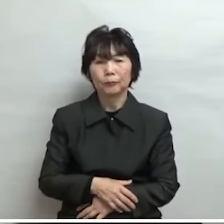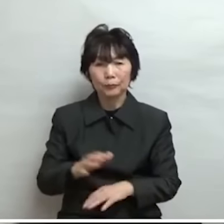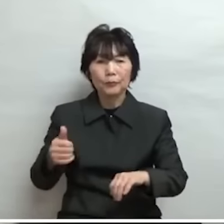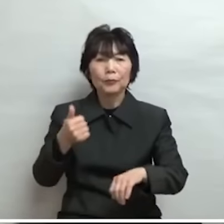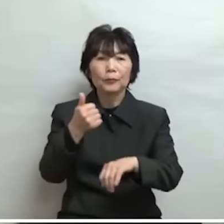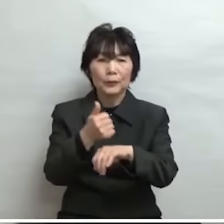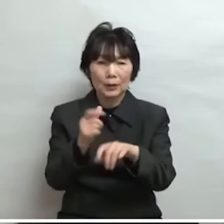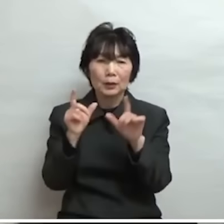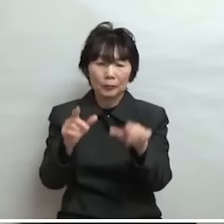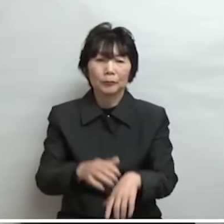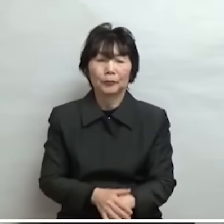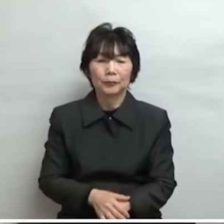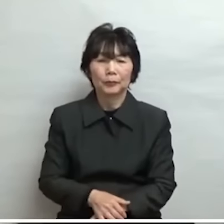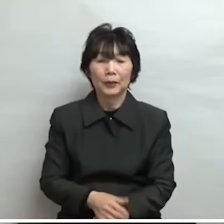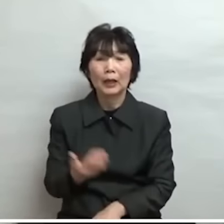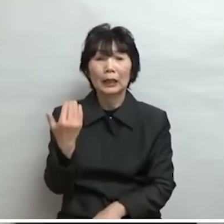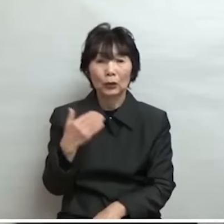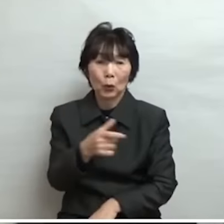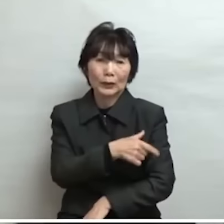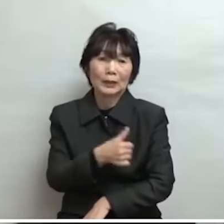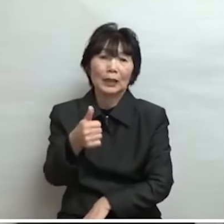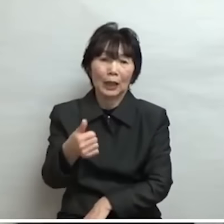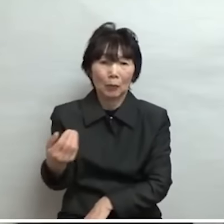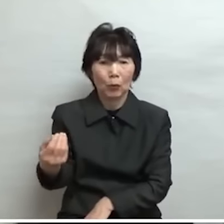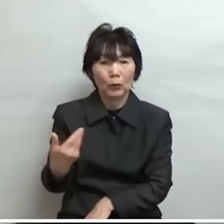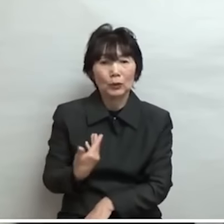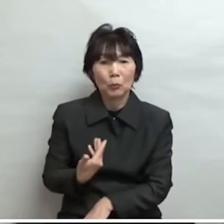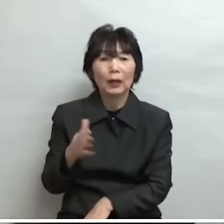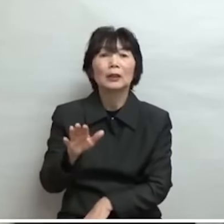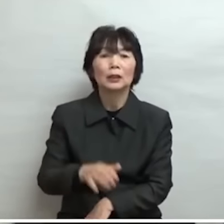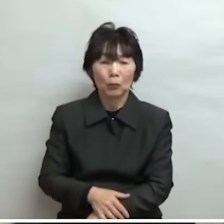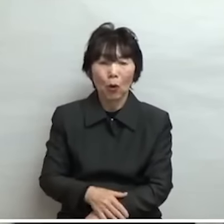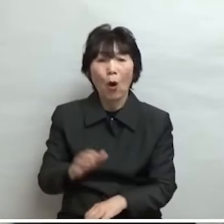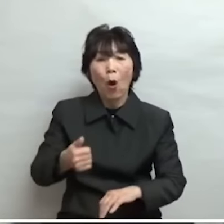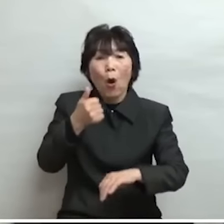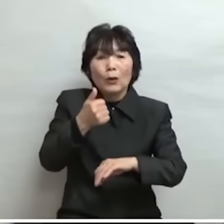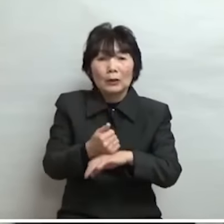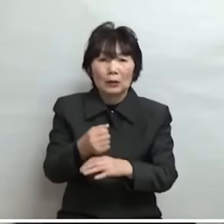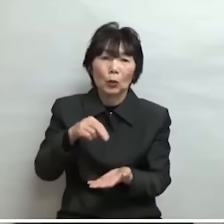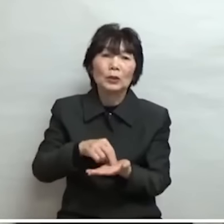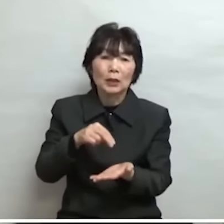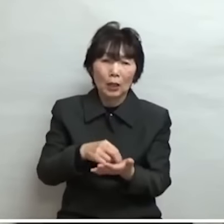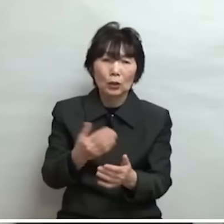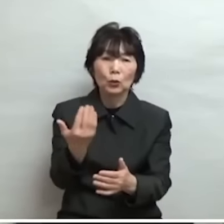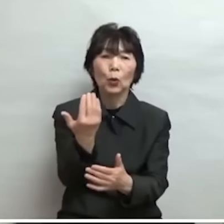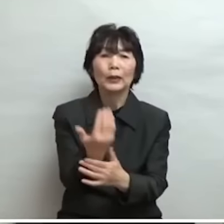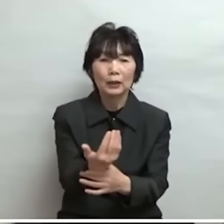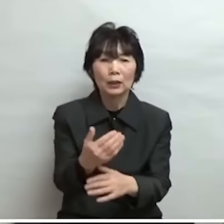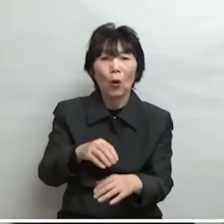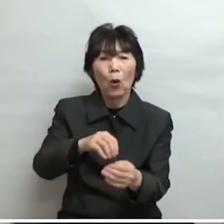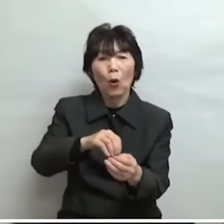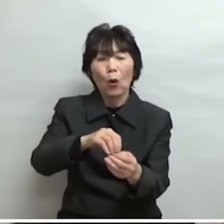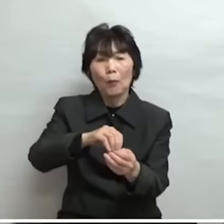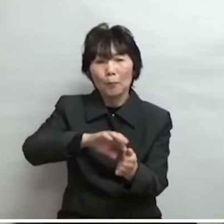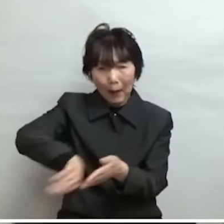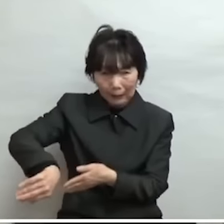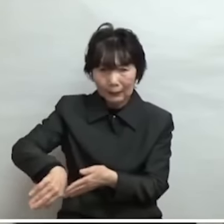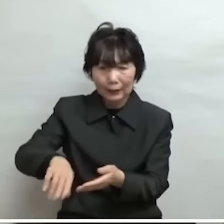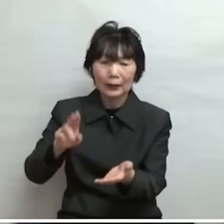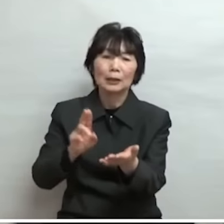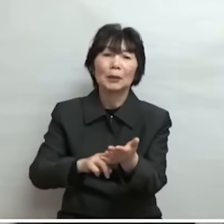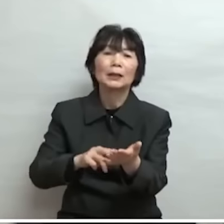からもご質問がありましたけれども、知事として、この、火を撤去すると決めたのは、先ほ